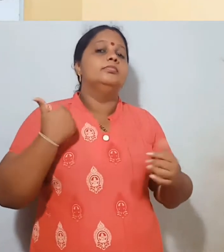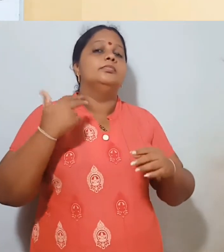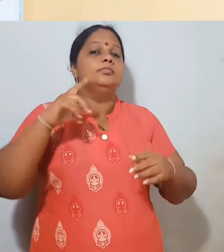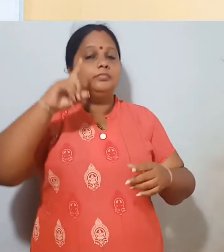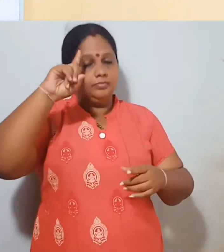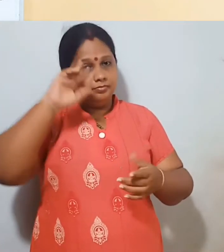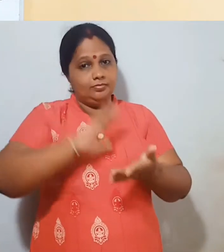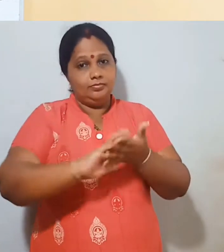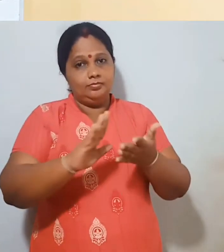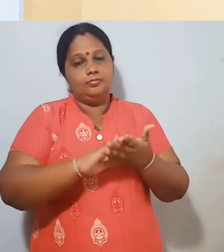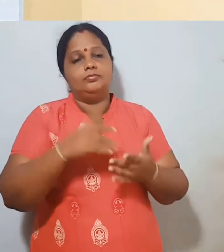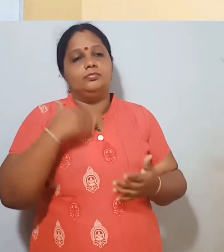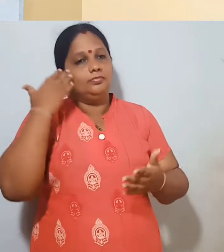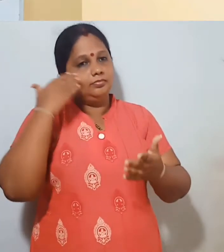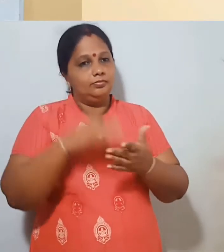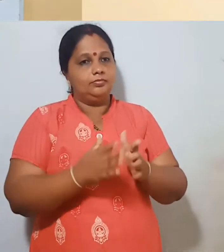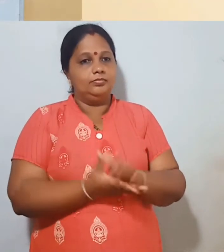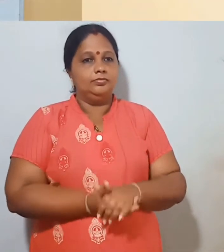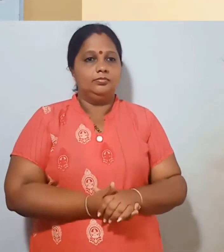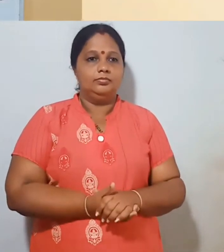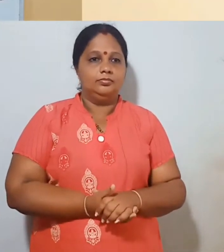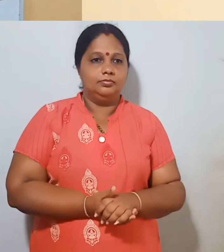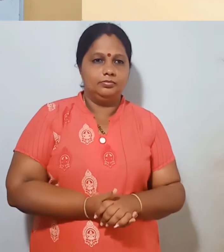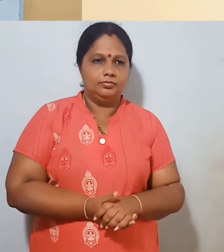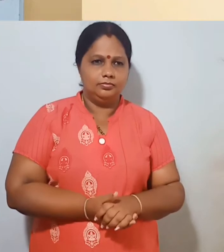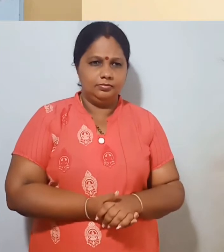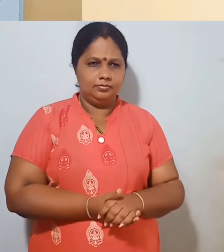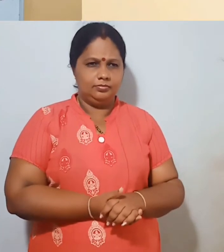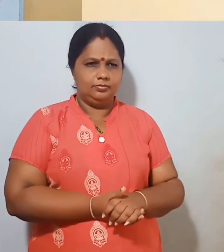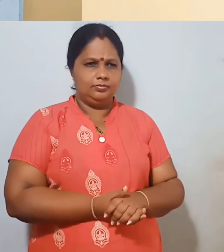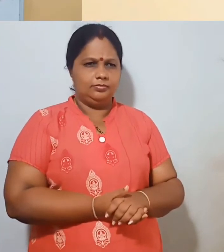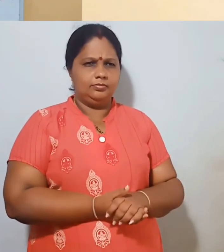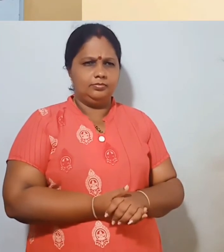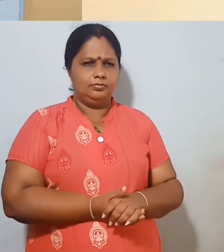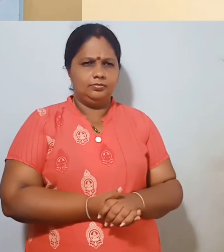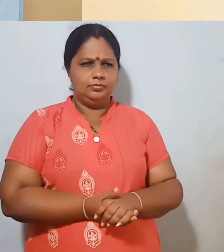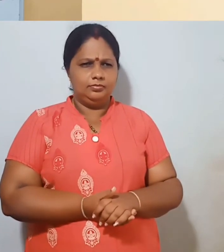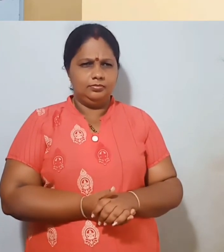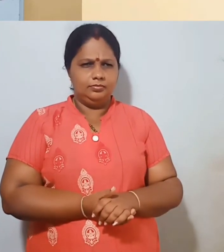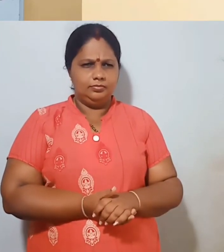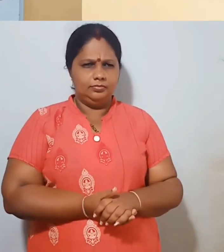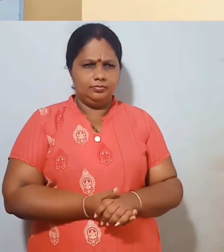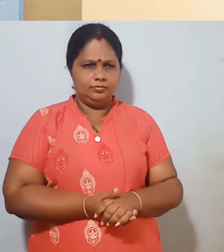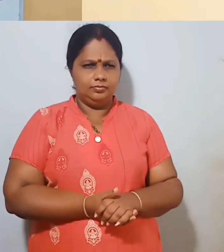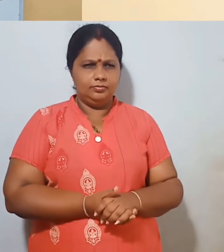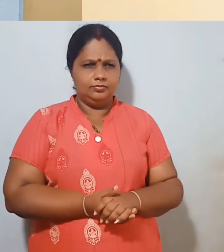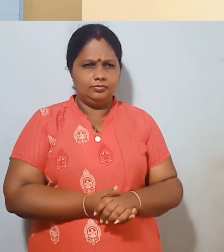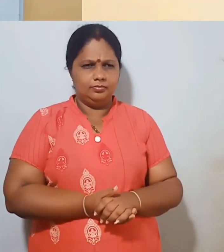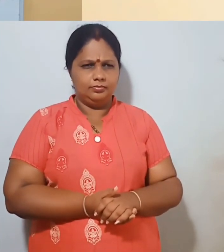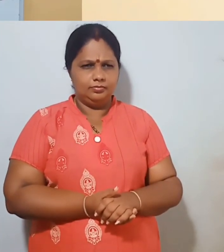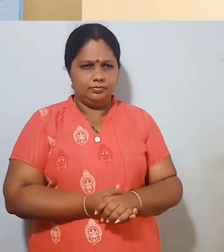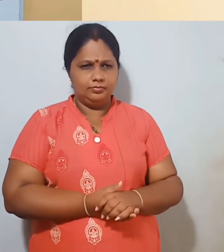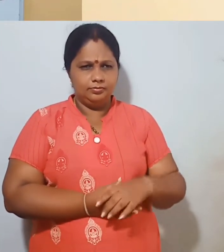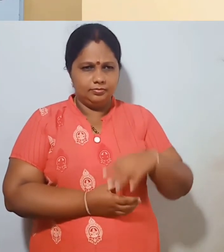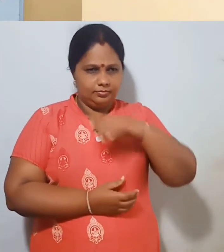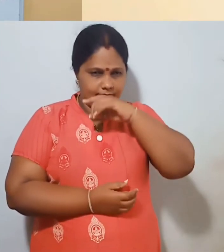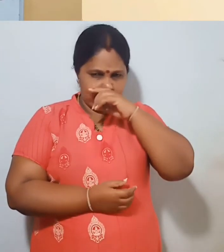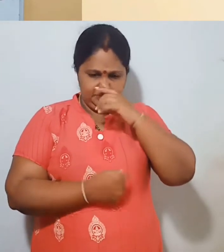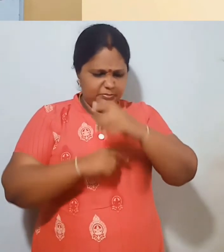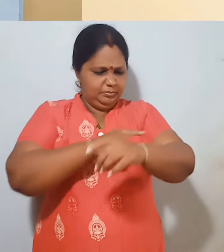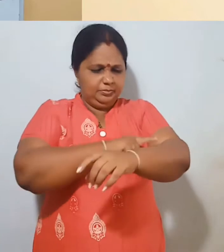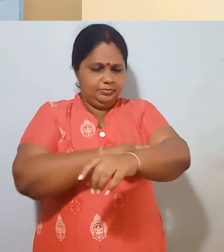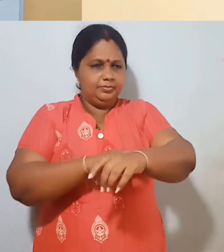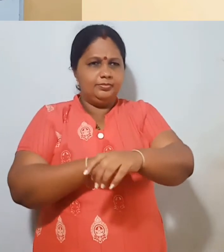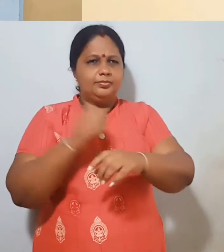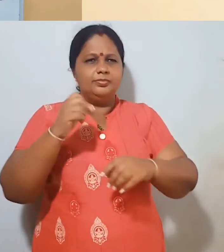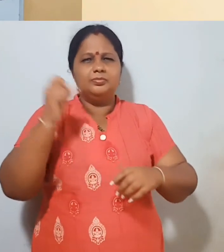முதலுதவியினுடைய நோக்கம். அப்ப இந்த இடத்துல நாங்க இதை அசையாம இதுக்கு கீழையும் ஒரு மேலையும் ஒரு மட்ட துண்டால் கம்ப